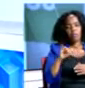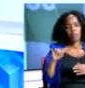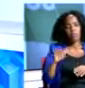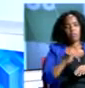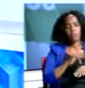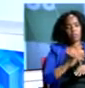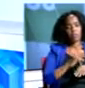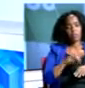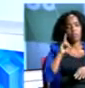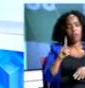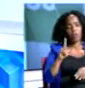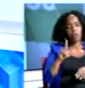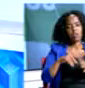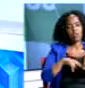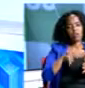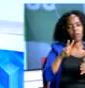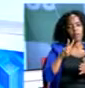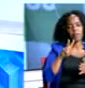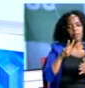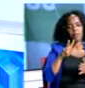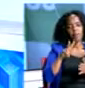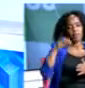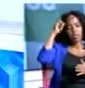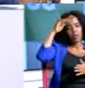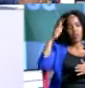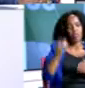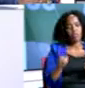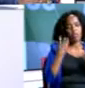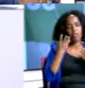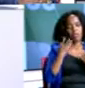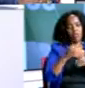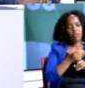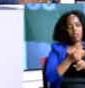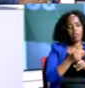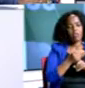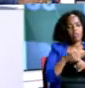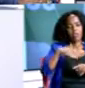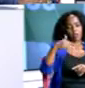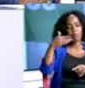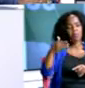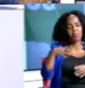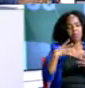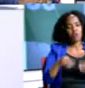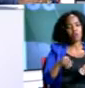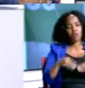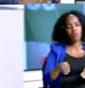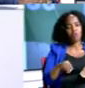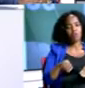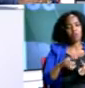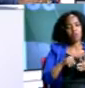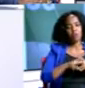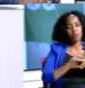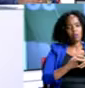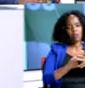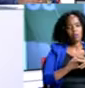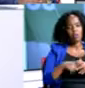point maayidhaa takkaa ni ka'a. Nama baay'ee ni qabata sanbooda deebi'ee immoo baduu jalqaba jechuudha. Akka kontiniyus